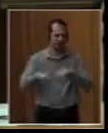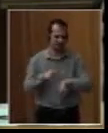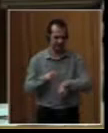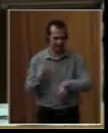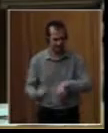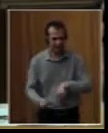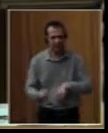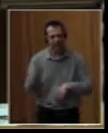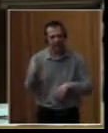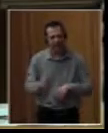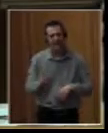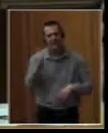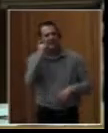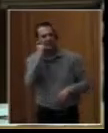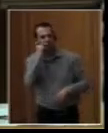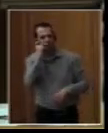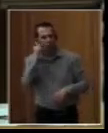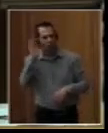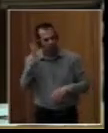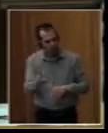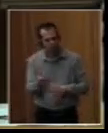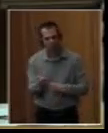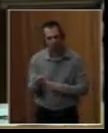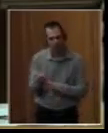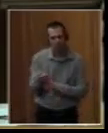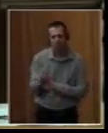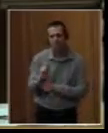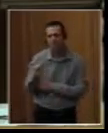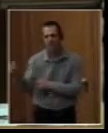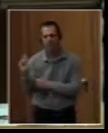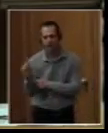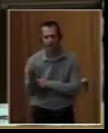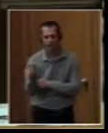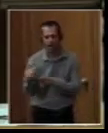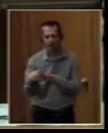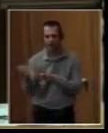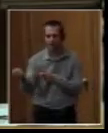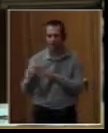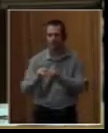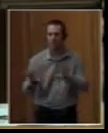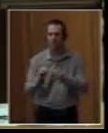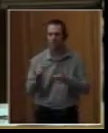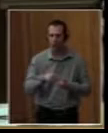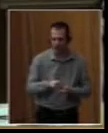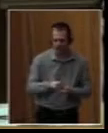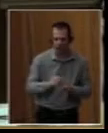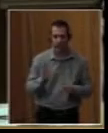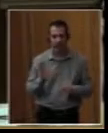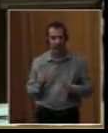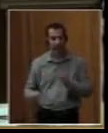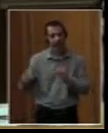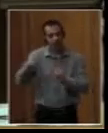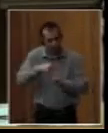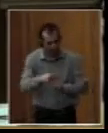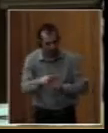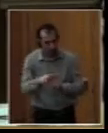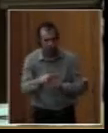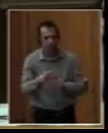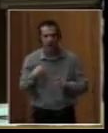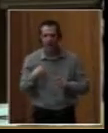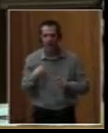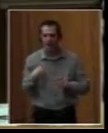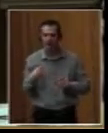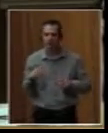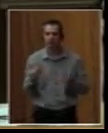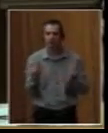διαθέτοντας κινητό τηλέφωνο μέσω του οποίου μπορούν να πάρουν πληροφορίες με γραπτό μήνυμα. Και σε αυτό το σημείο θα ήθελα να αναφέρω στην πάγια πλέον